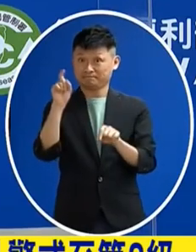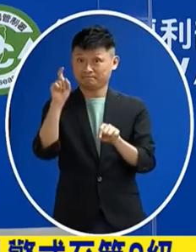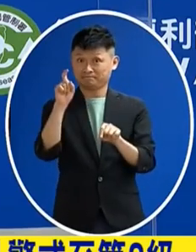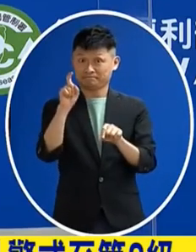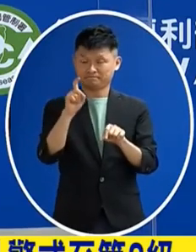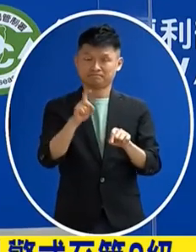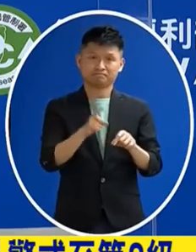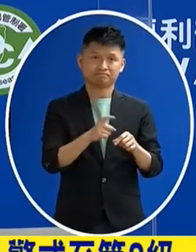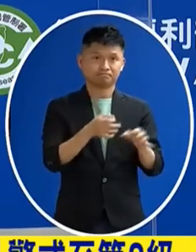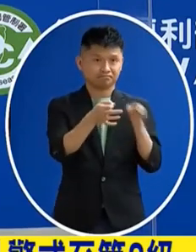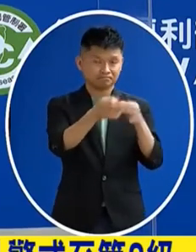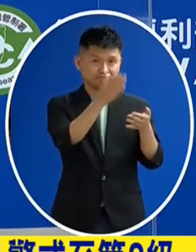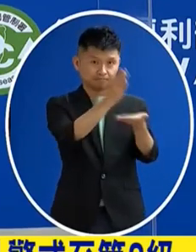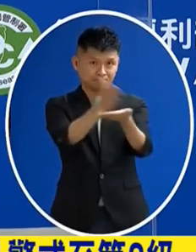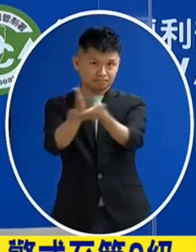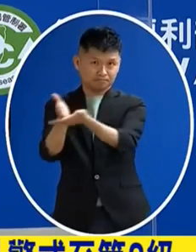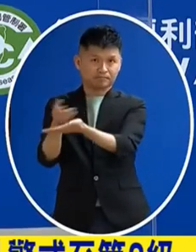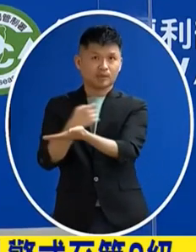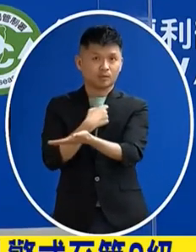规定，哈，